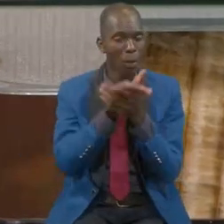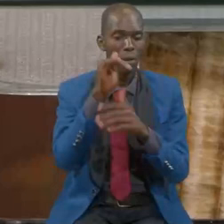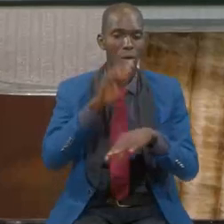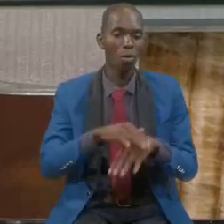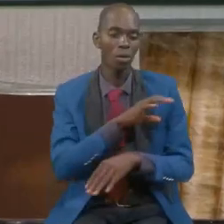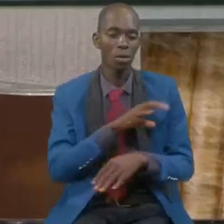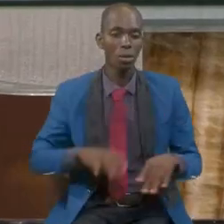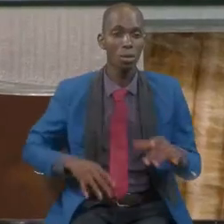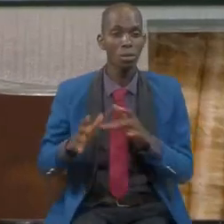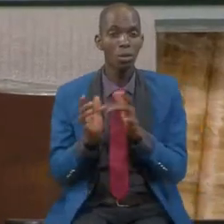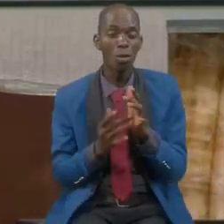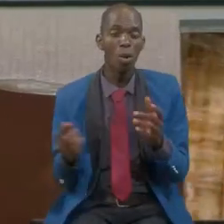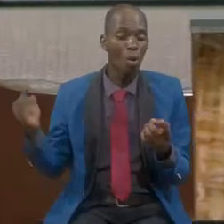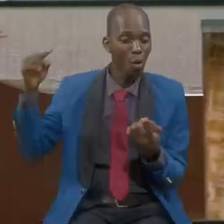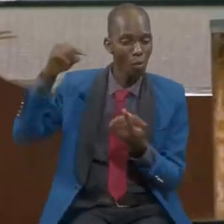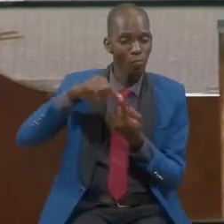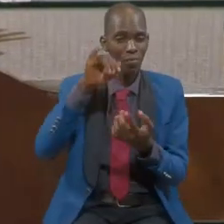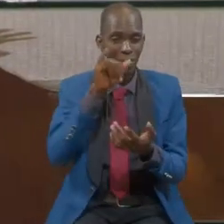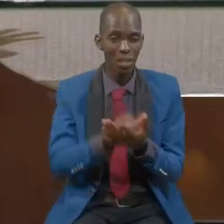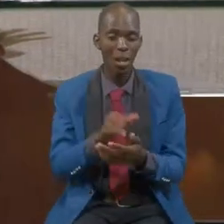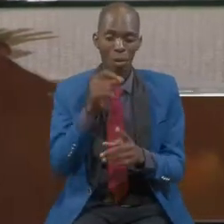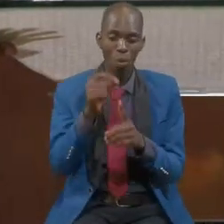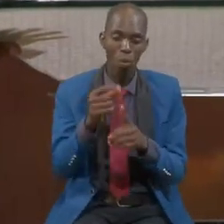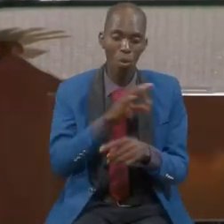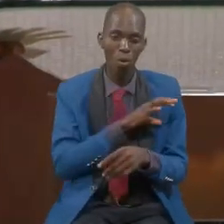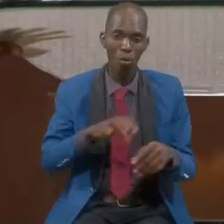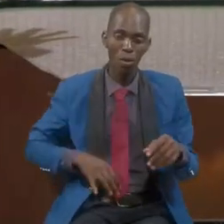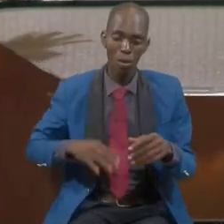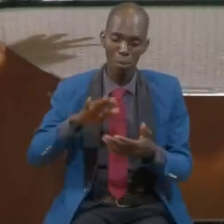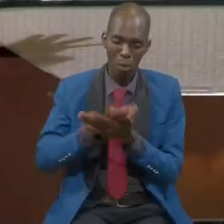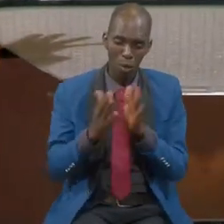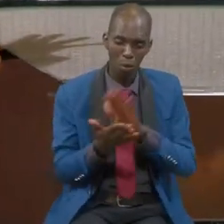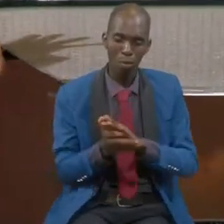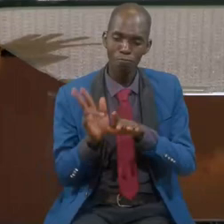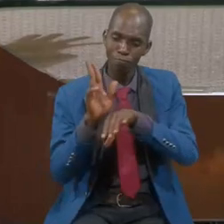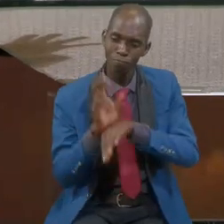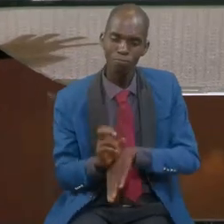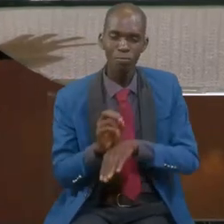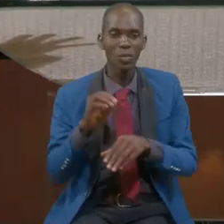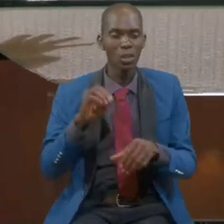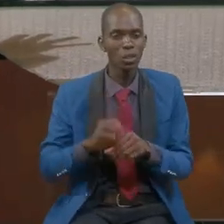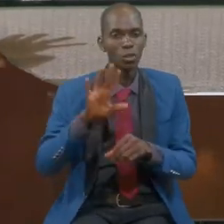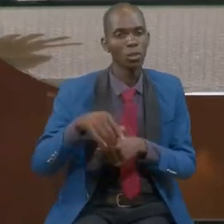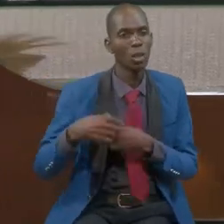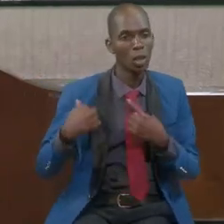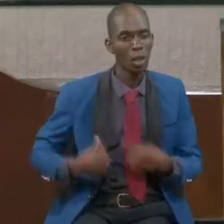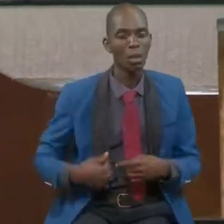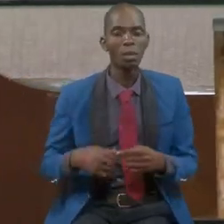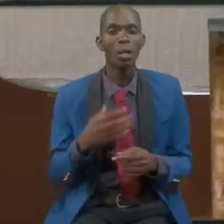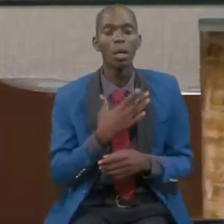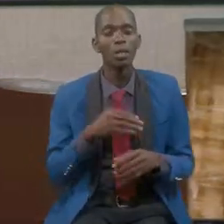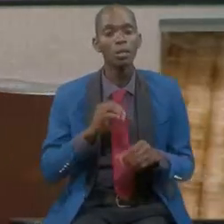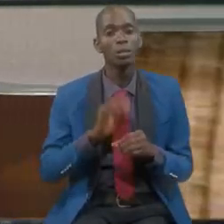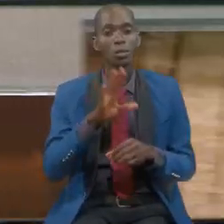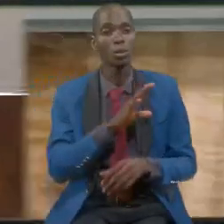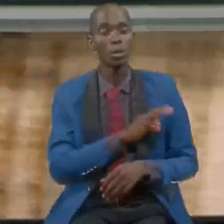pas, si on ne croit pas au Seigneur Jésus-Christ, si la parole ne fait pas partie de votre vie,